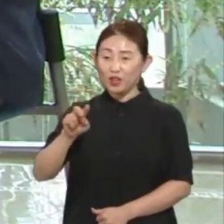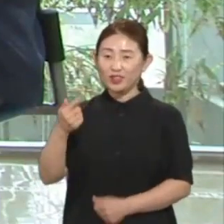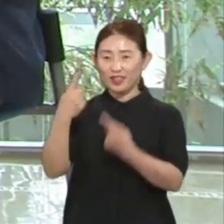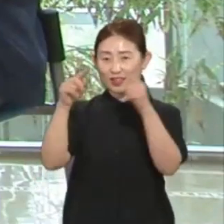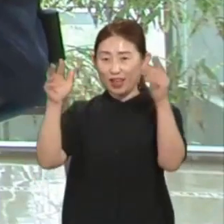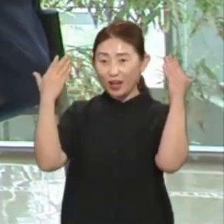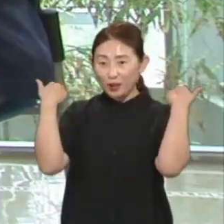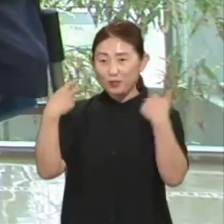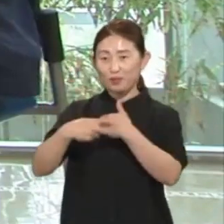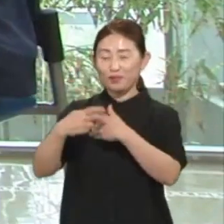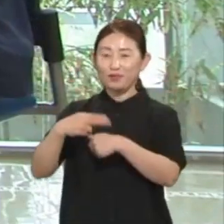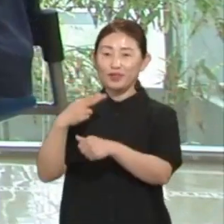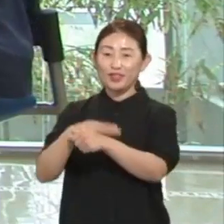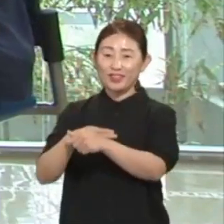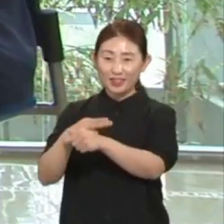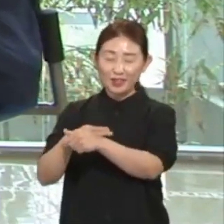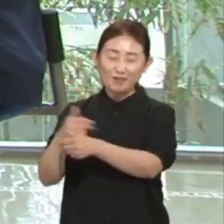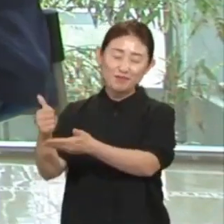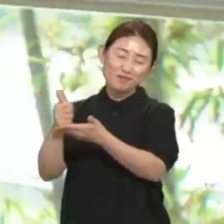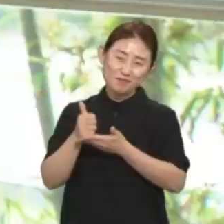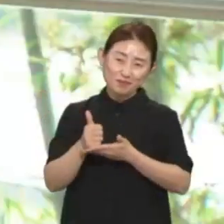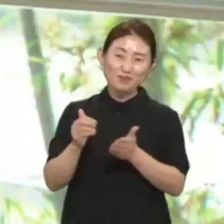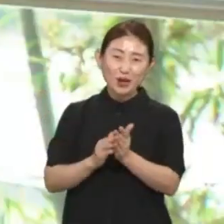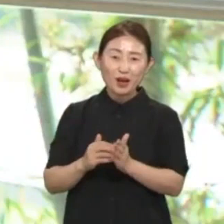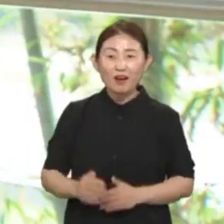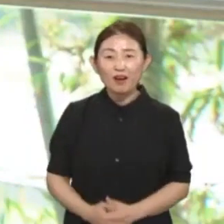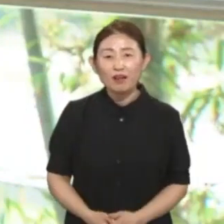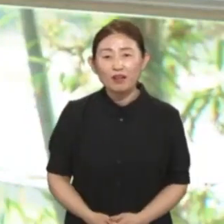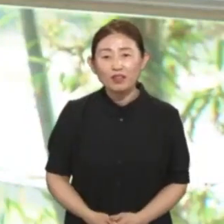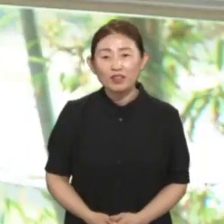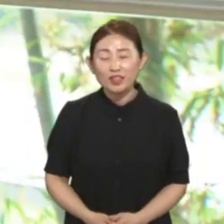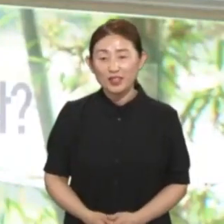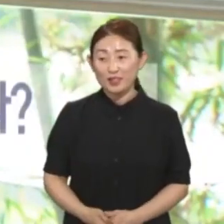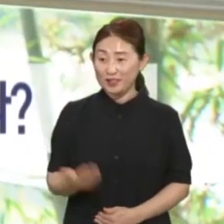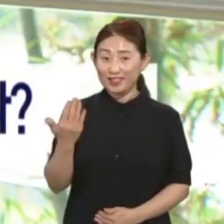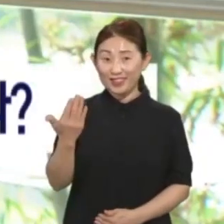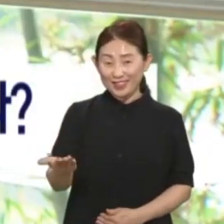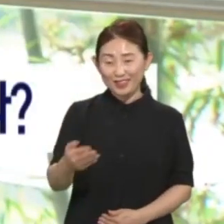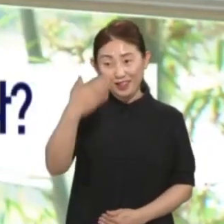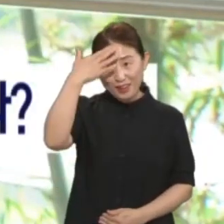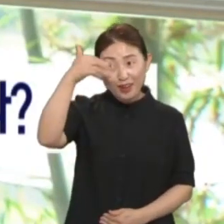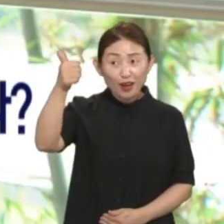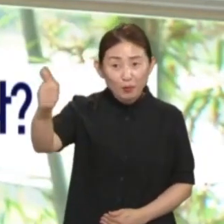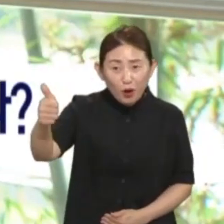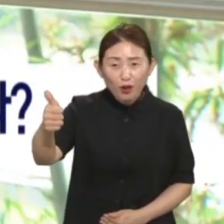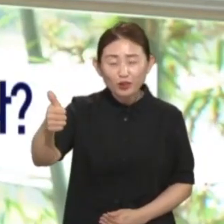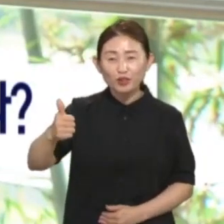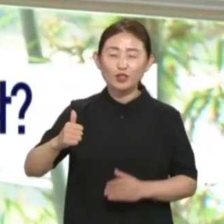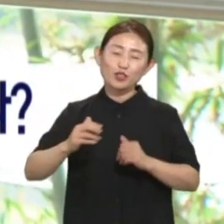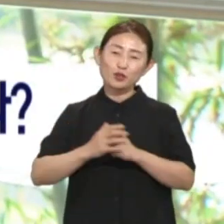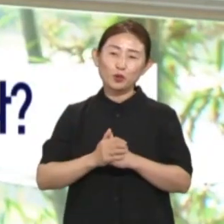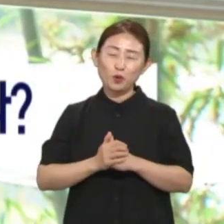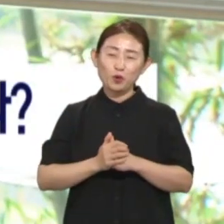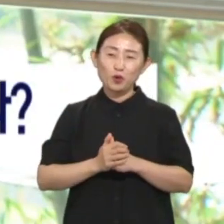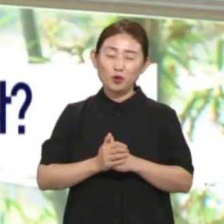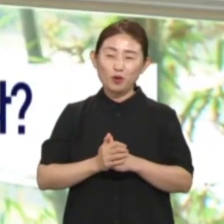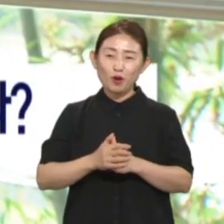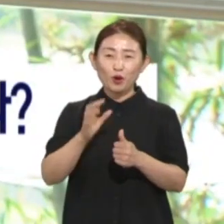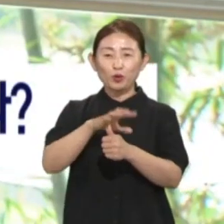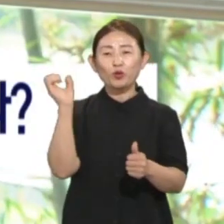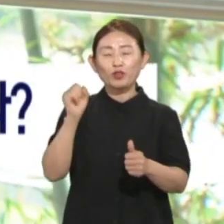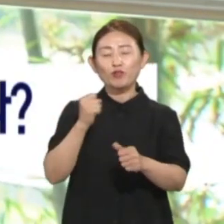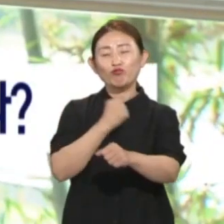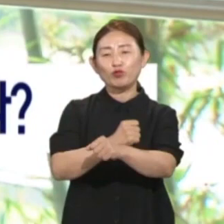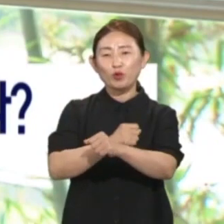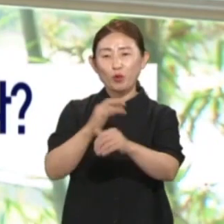함께하겠습니다. 안녕하십니까? 안녕하십니까? 우선 교수님의 할아버지가 독립유공자이셨고 또